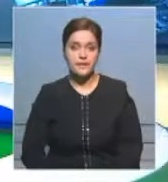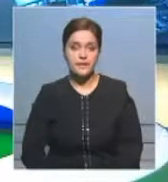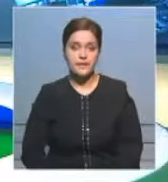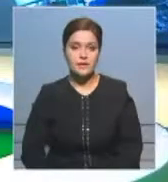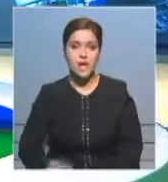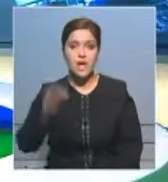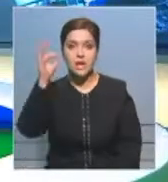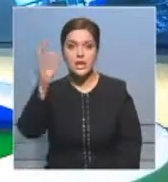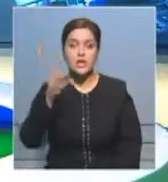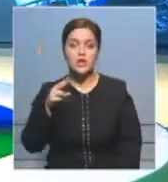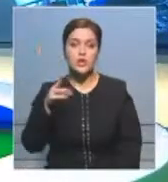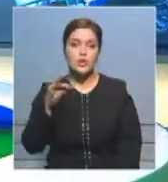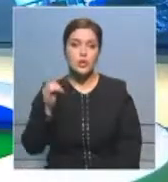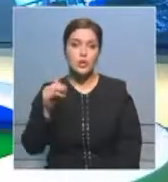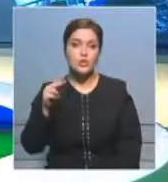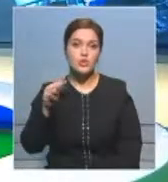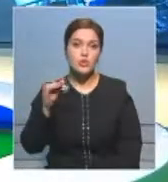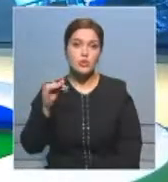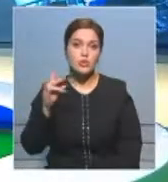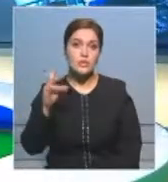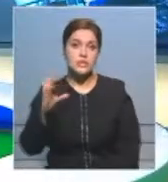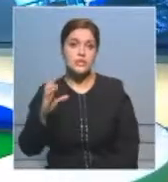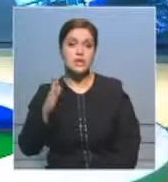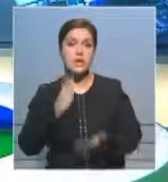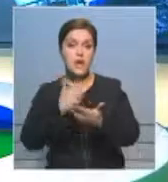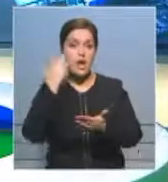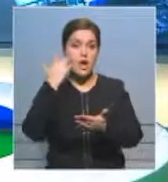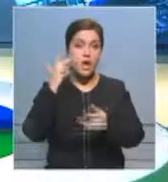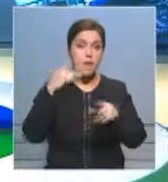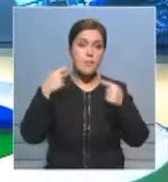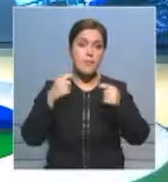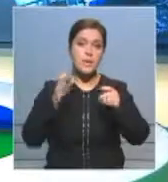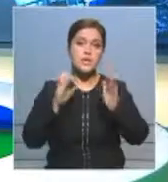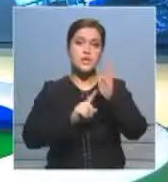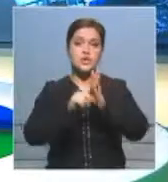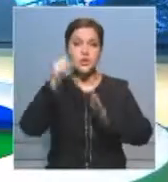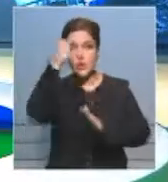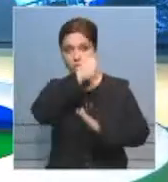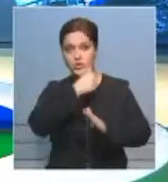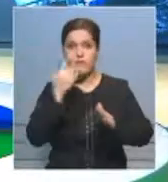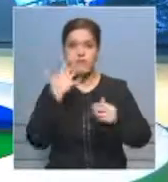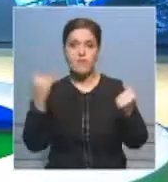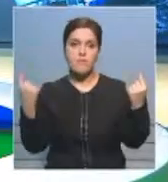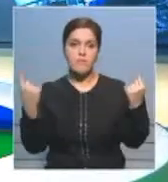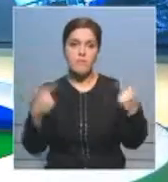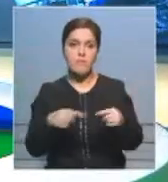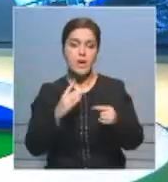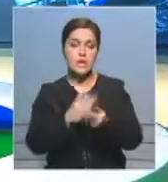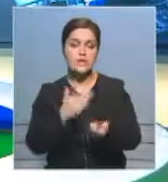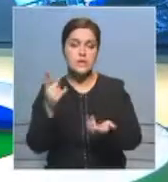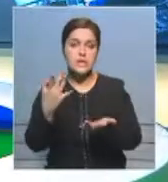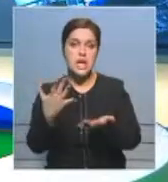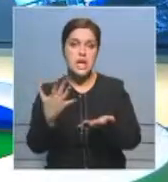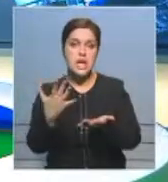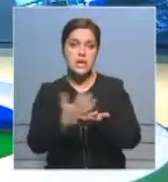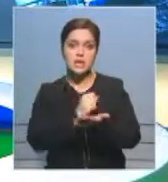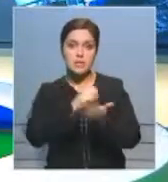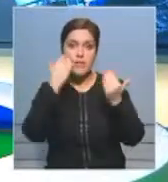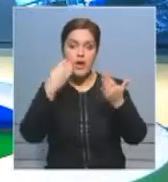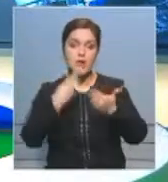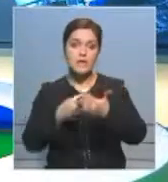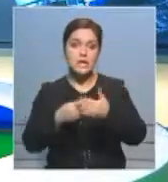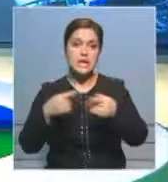индекс доу-джонса на нью-йоркской фондовой бирже сначала года в постоянном падение неопределенность на финансовых рынках